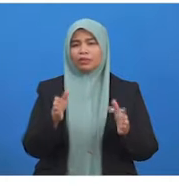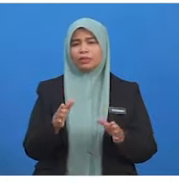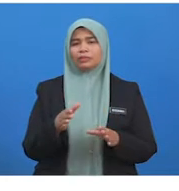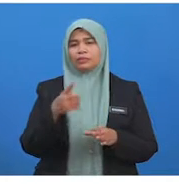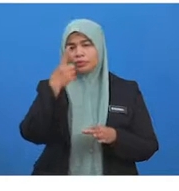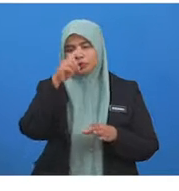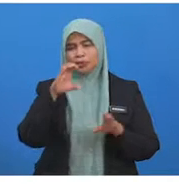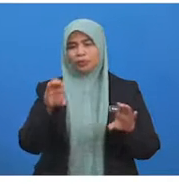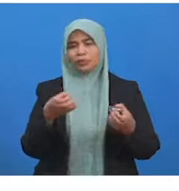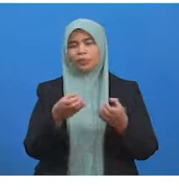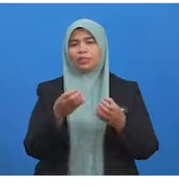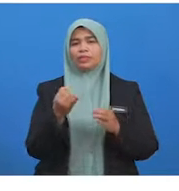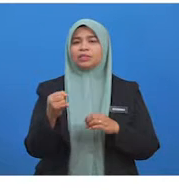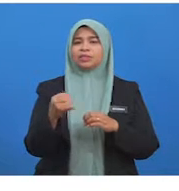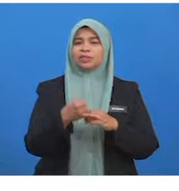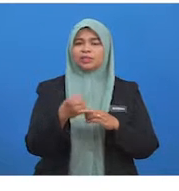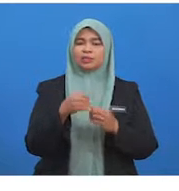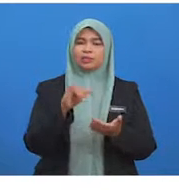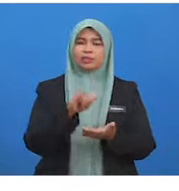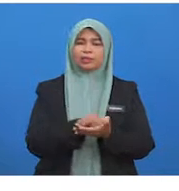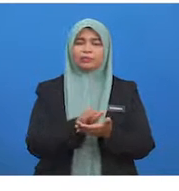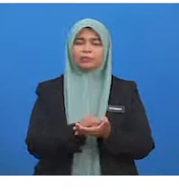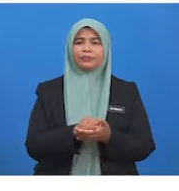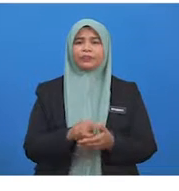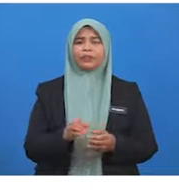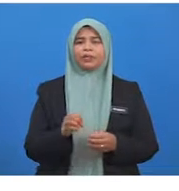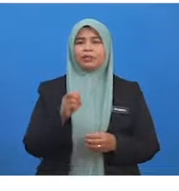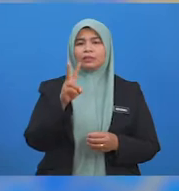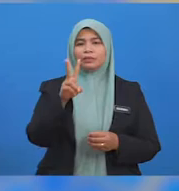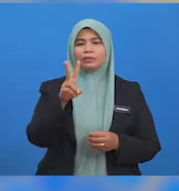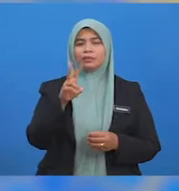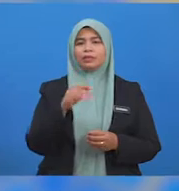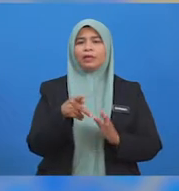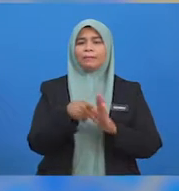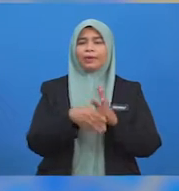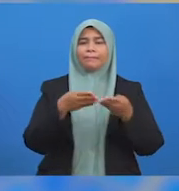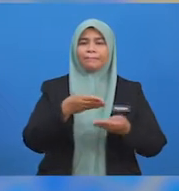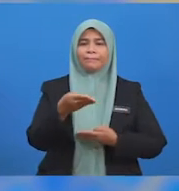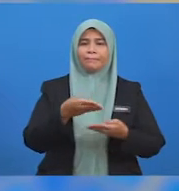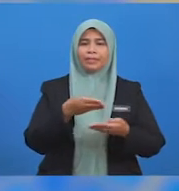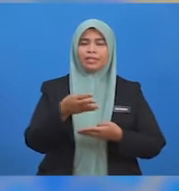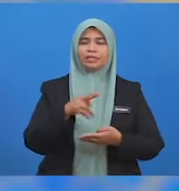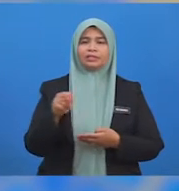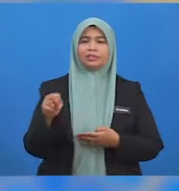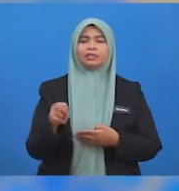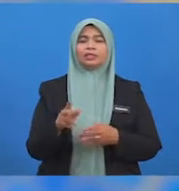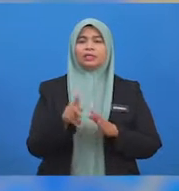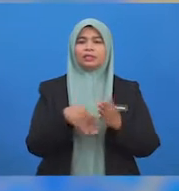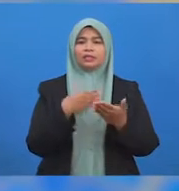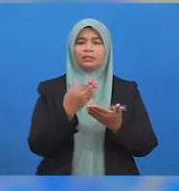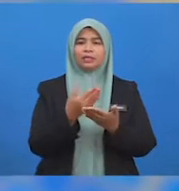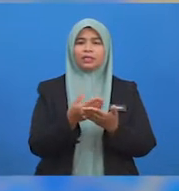pembalasan. Hikmah daripada hukuman adalah sebagai tanda balasan terhadap